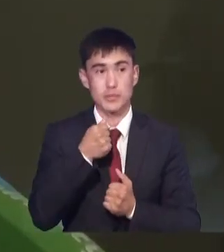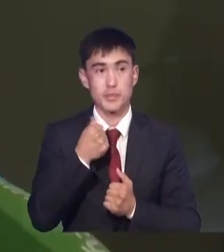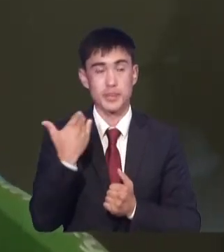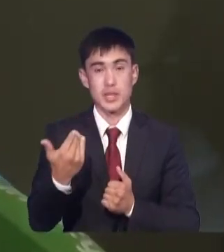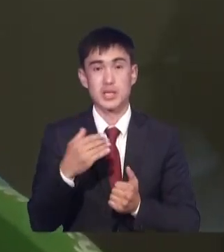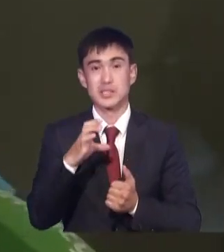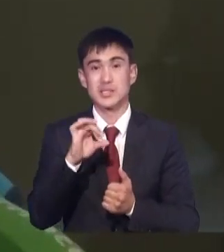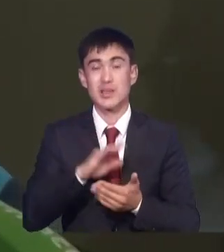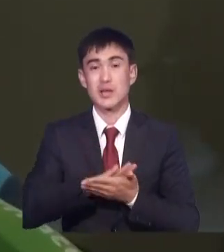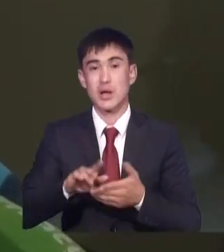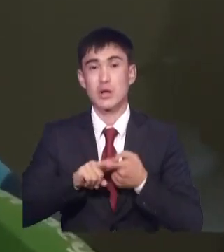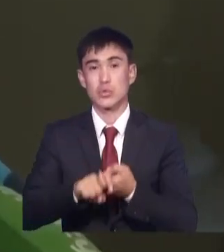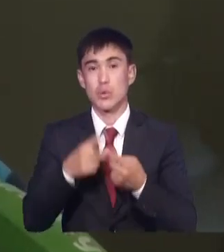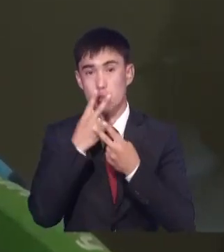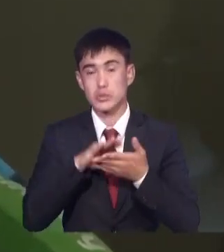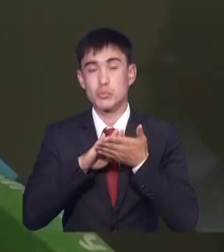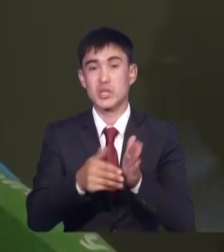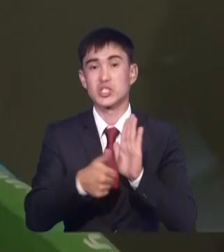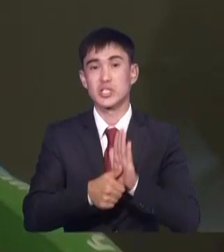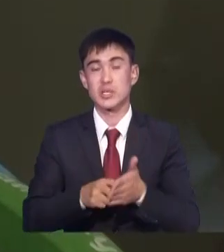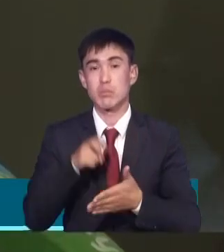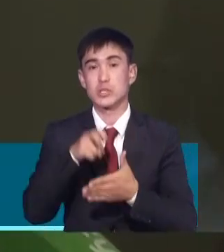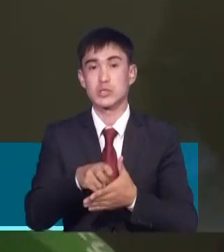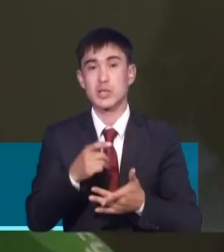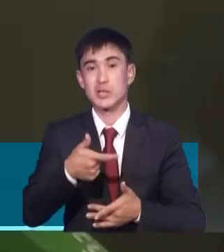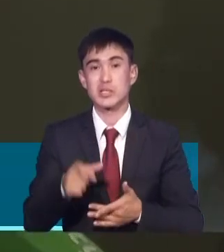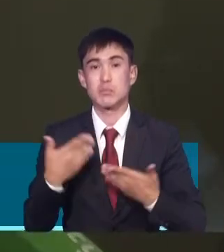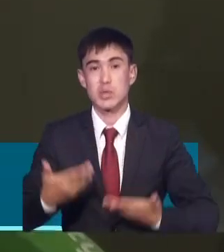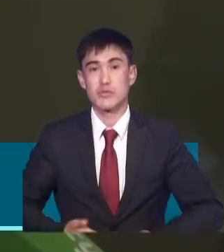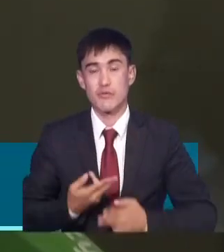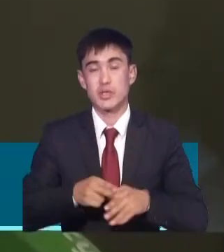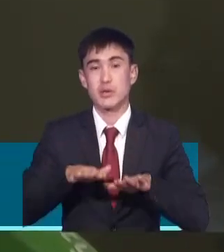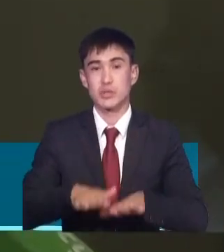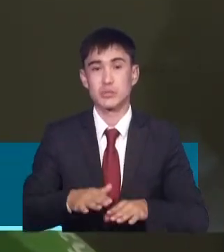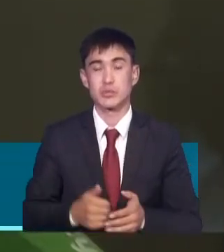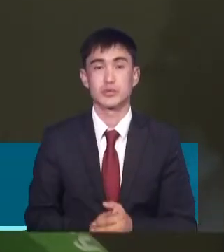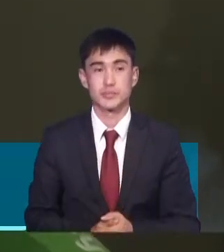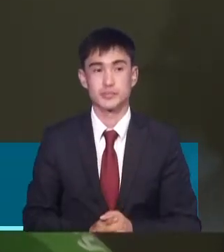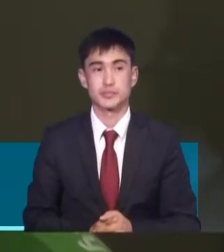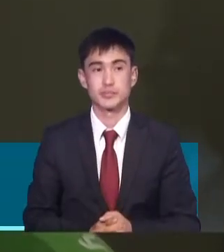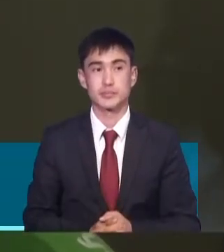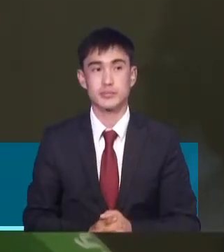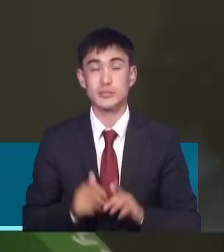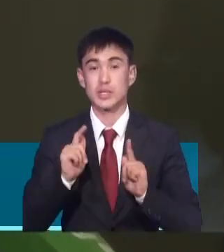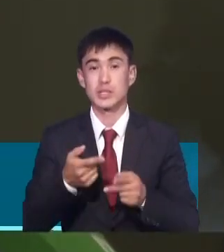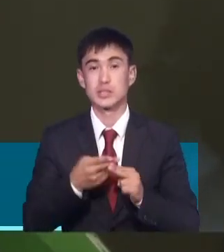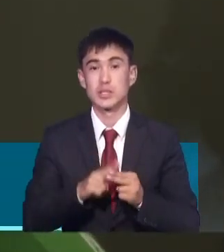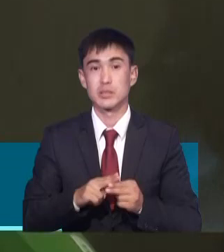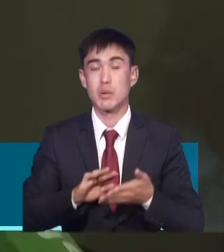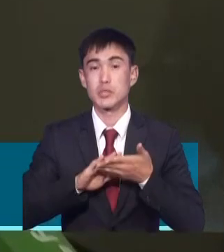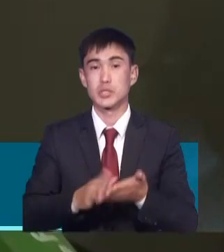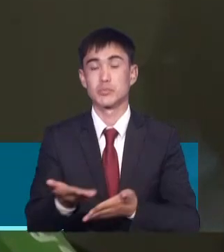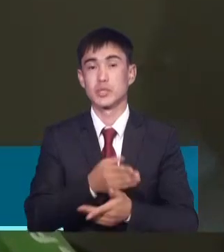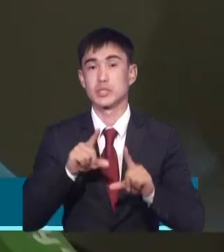департамента санэпидконтроля поступило 6 обращений от граждан, которые проживают в этих населенных пунктах. Согласно этим обращениям,